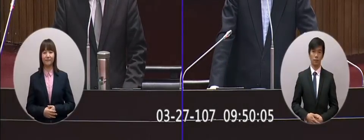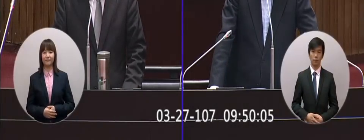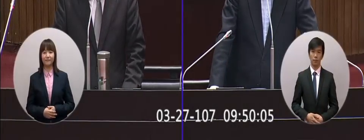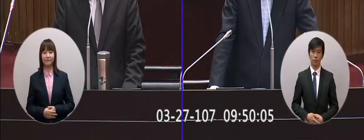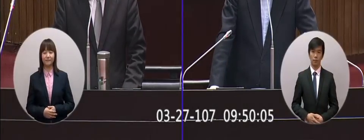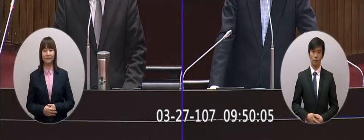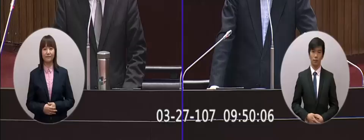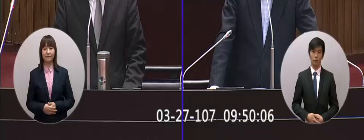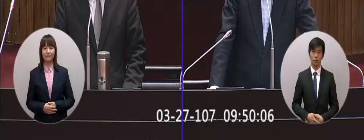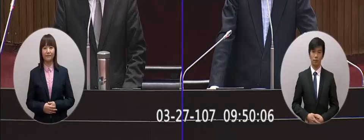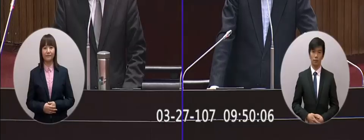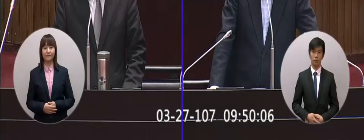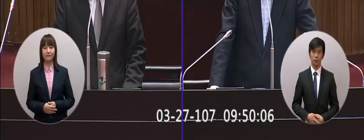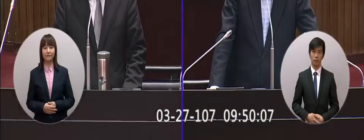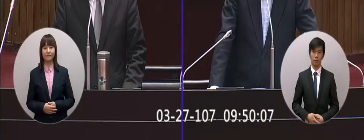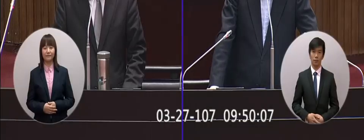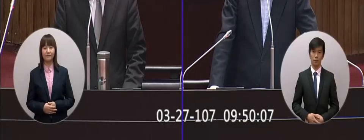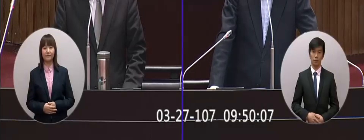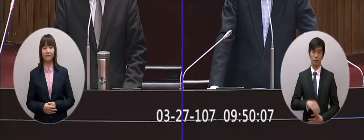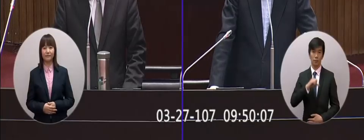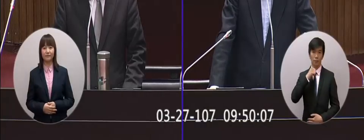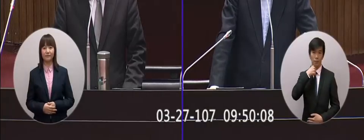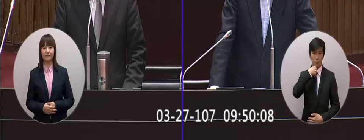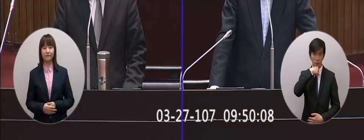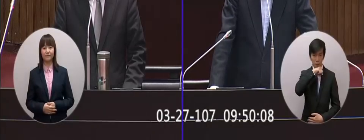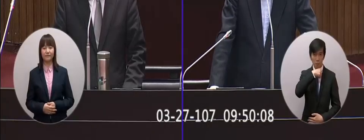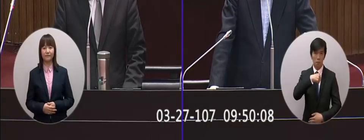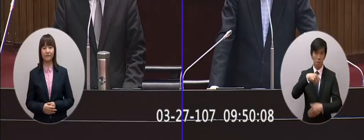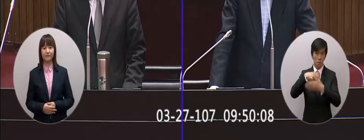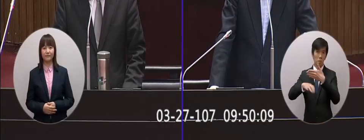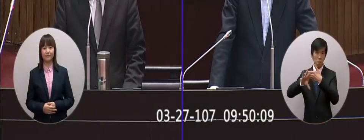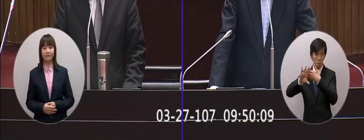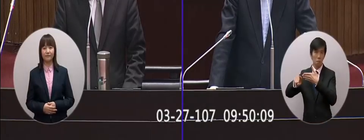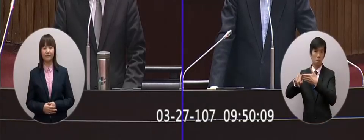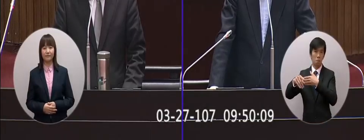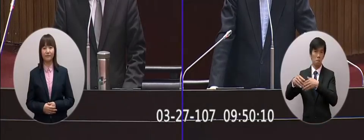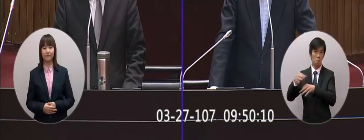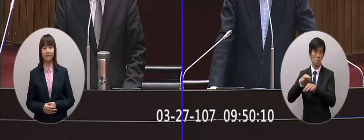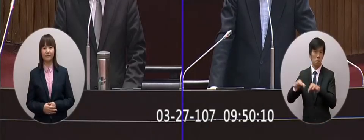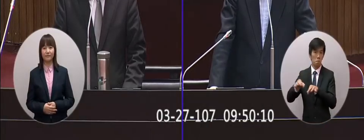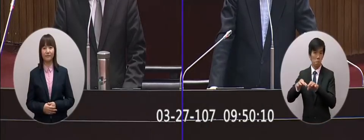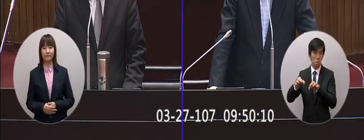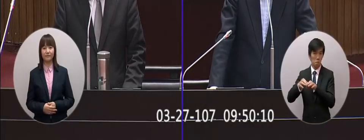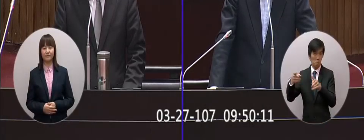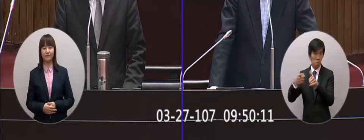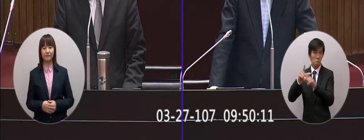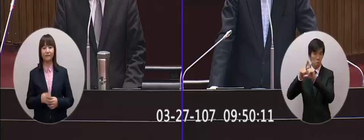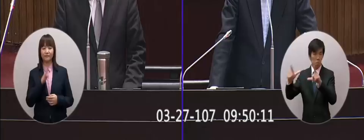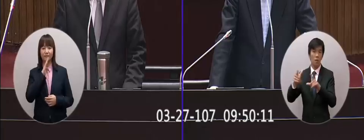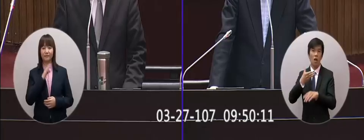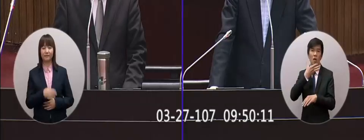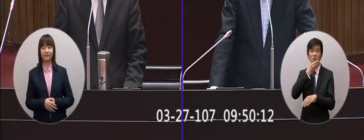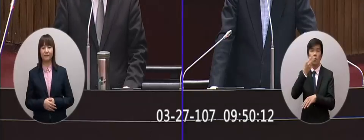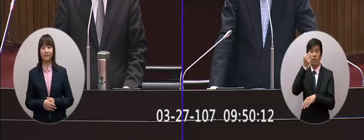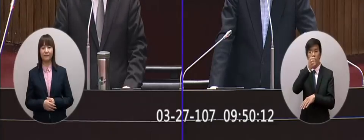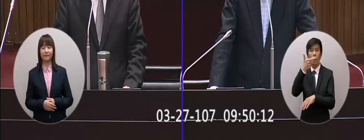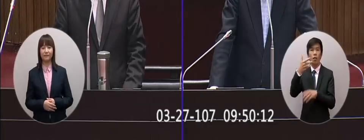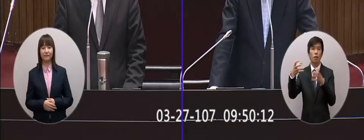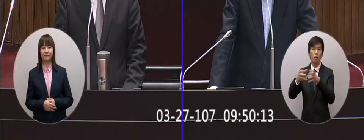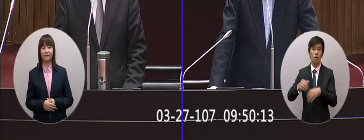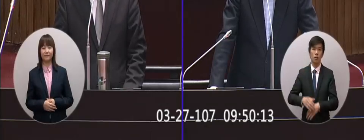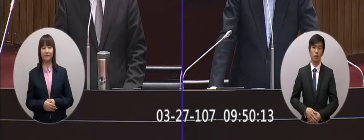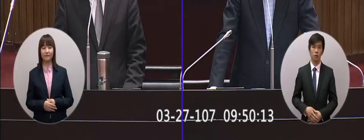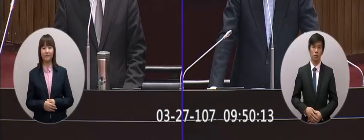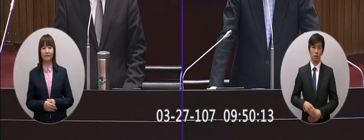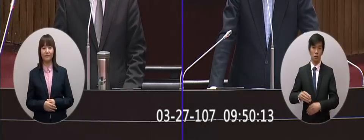台湾最大的内外资合资的一个车厂叫福特六合。 是， 他的总裁叫